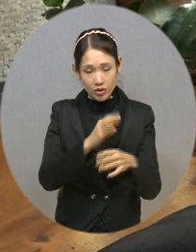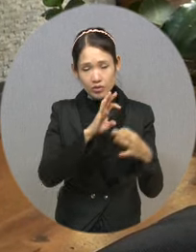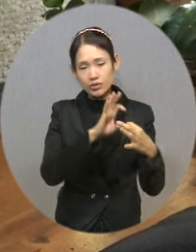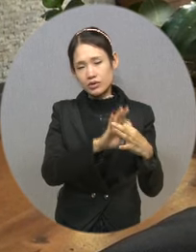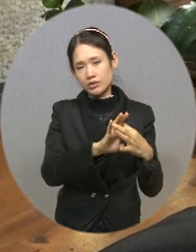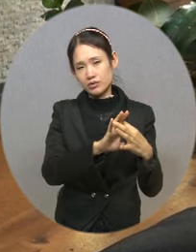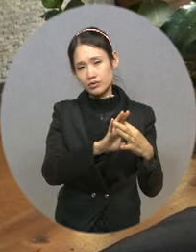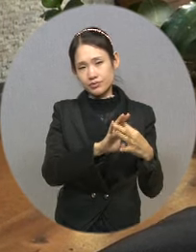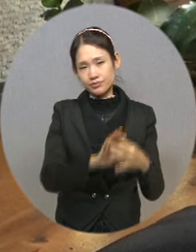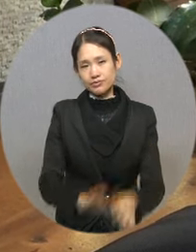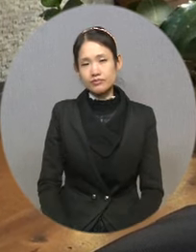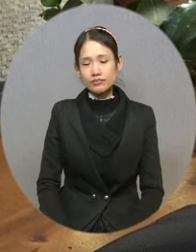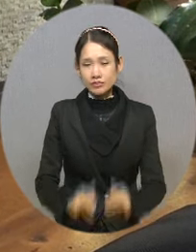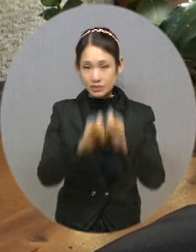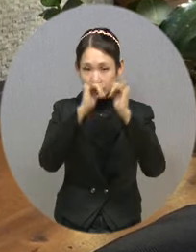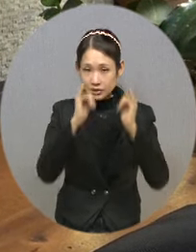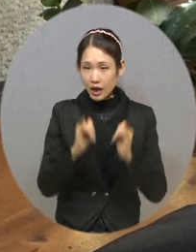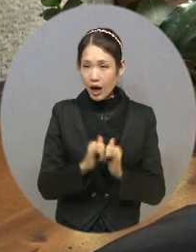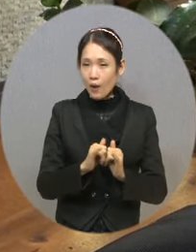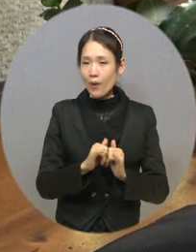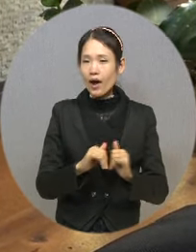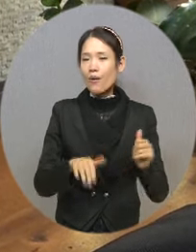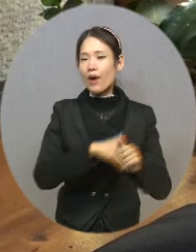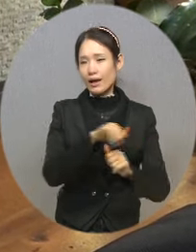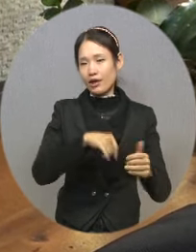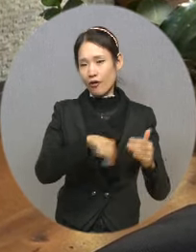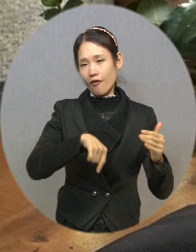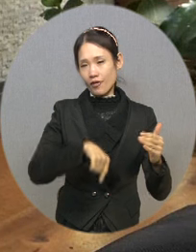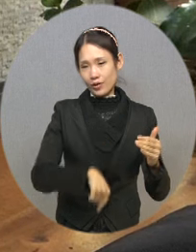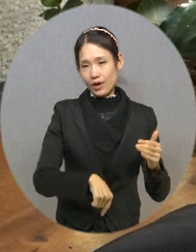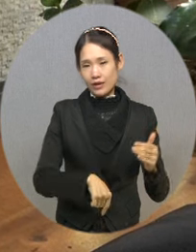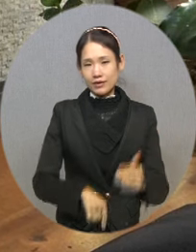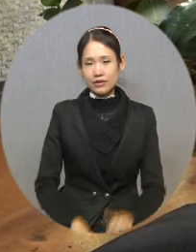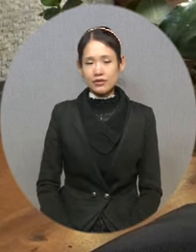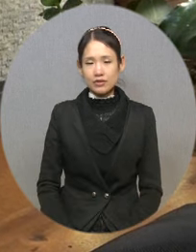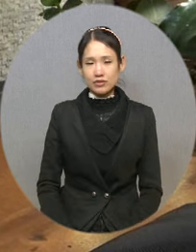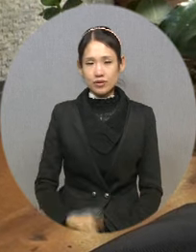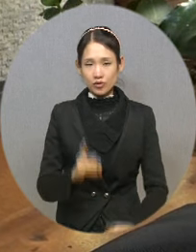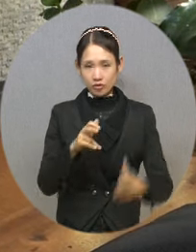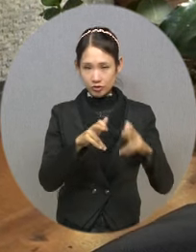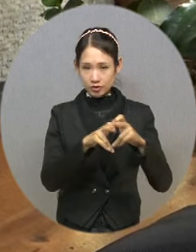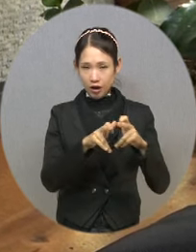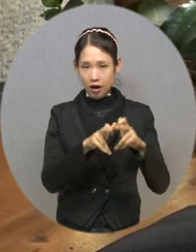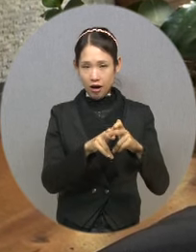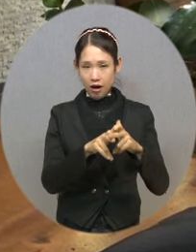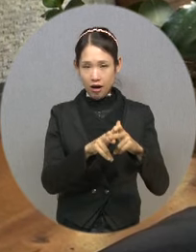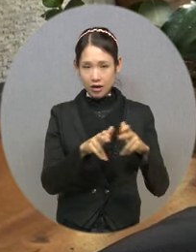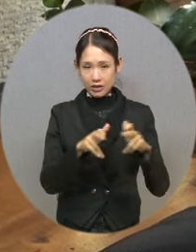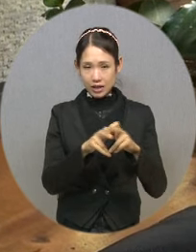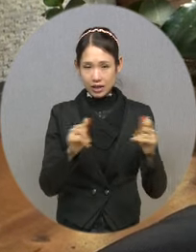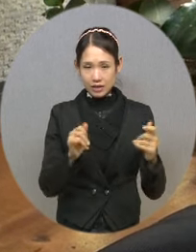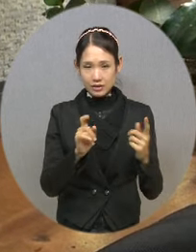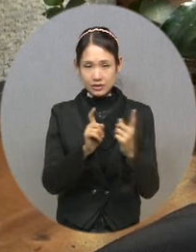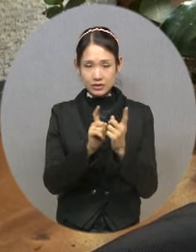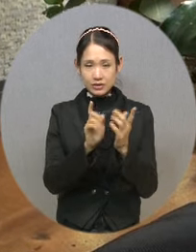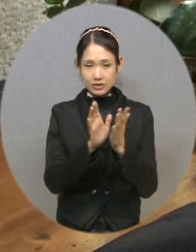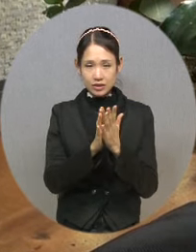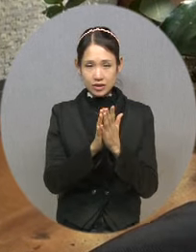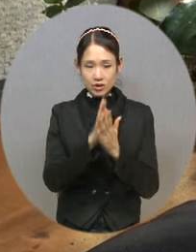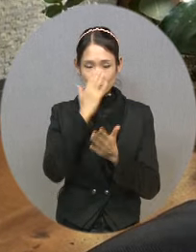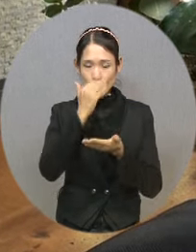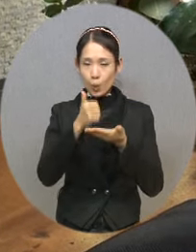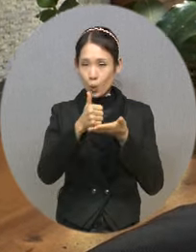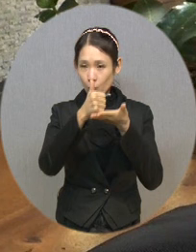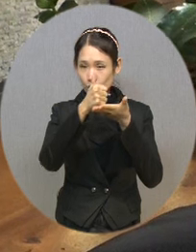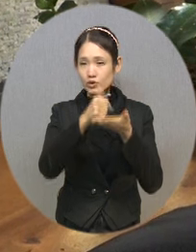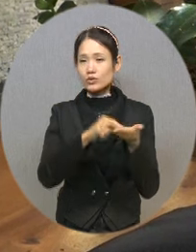또 사회적인 어떤 환경 속의 어떤 장애 그리고 장애인 당사자들의 존중하는